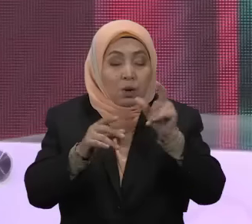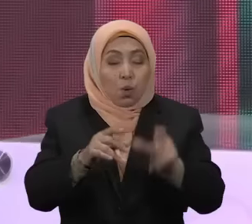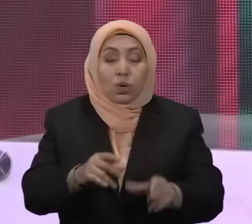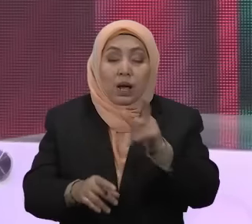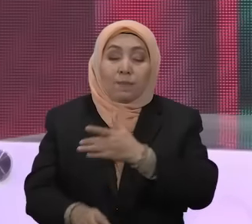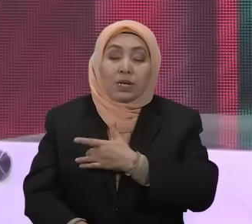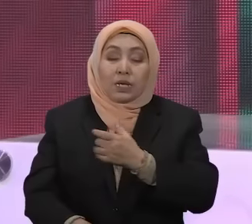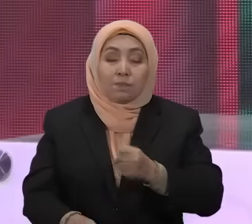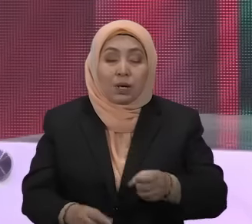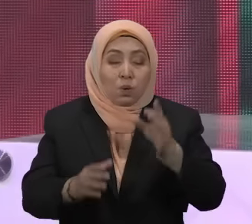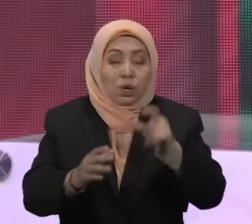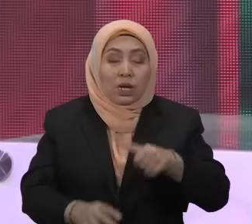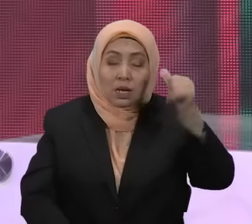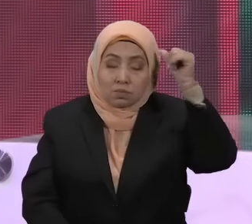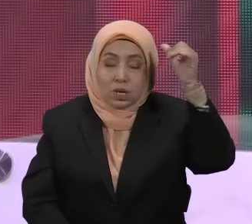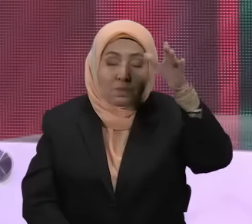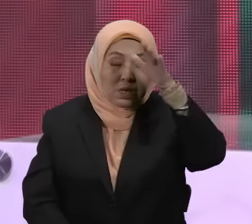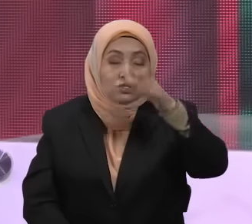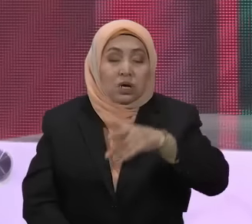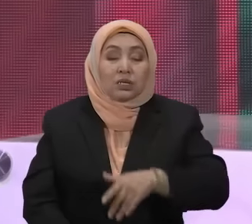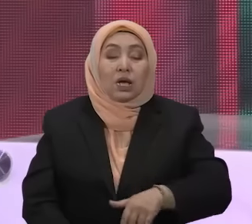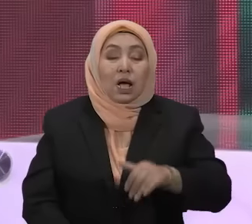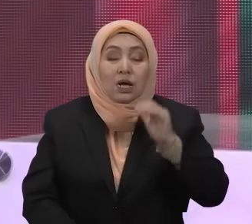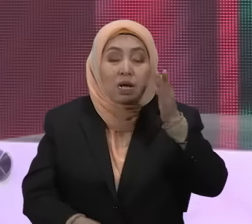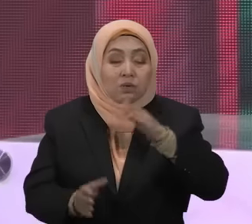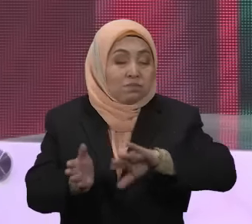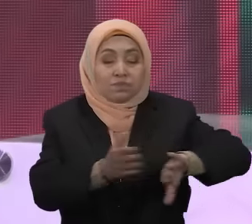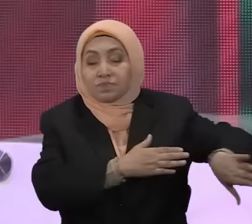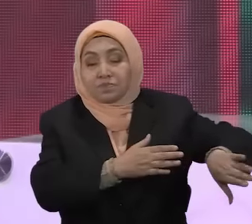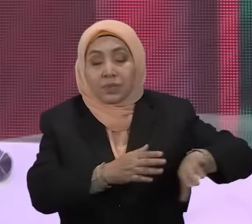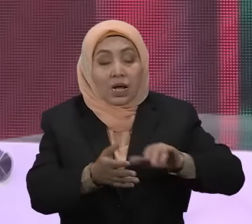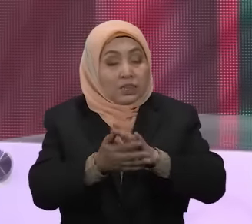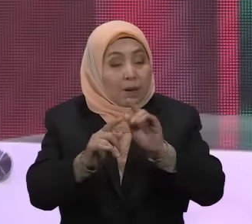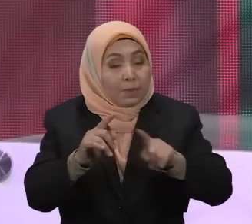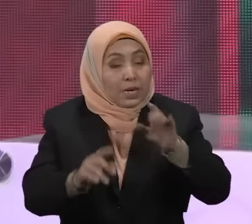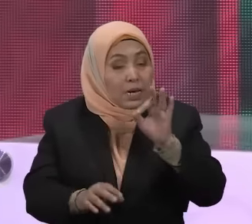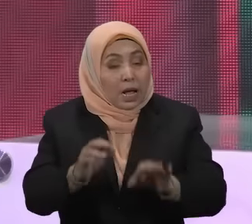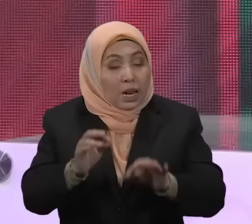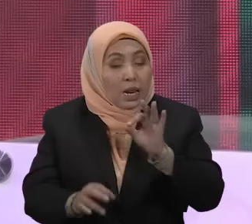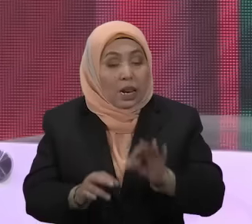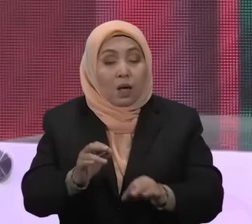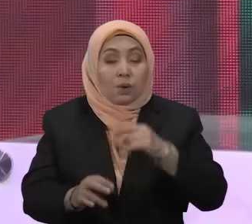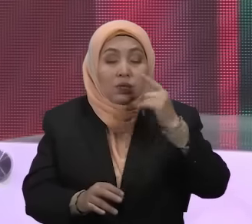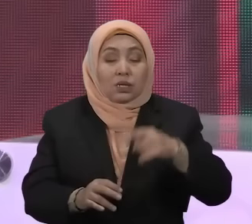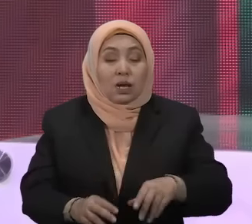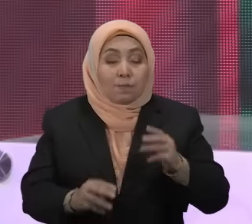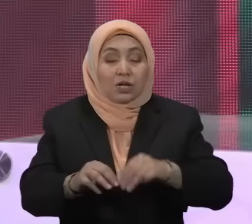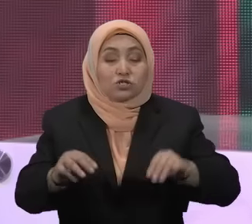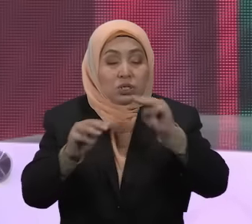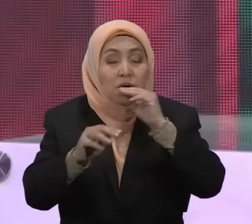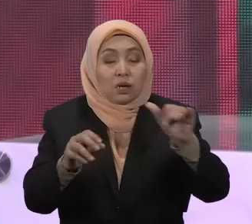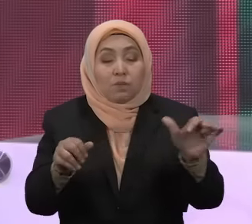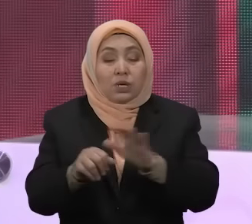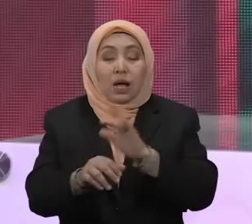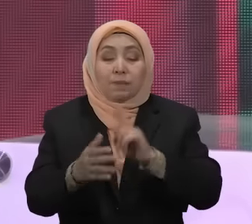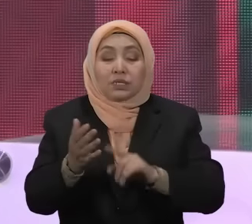beriman. Orang yang musyrik, orang yang tidak taat kepada Allah akan Allah ketepikan. Tetapi kalau katakan masjid ini tidak